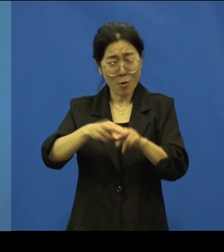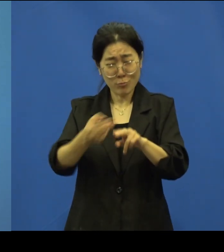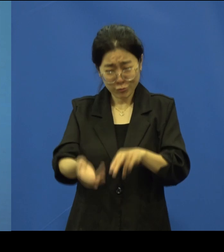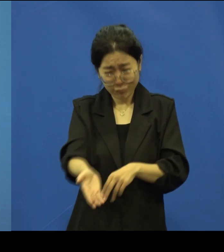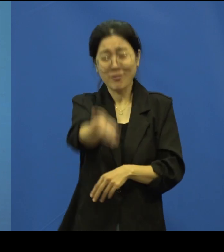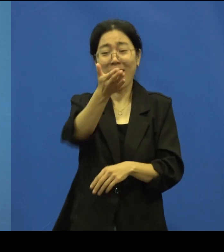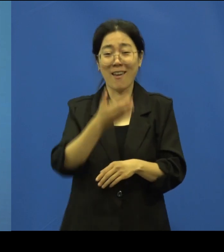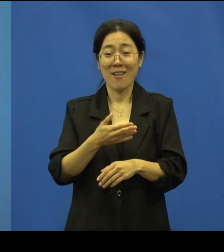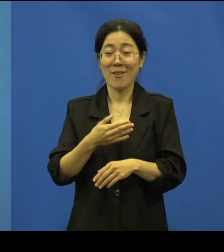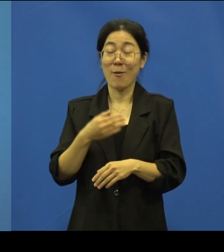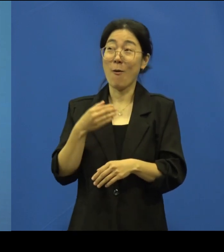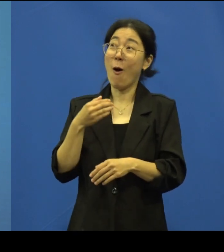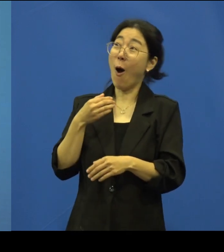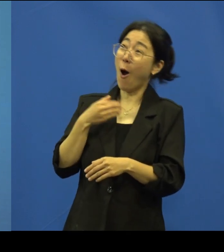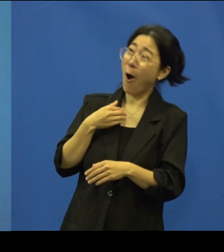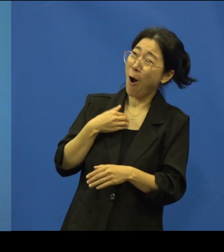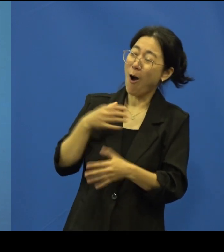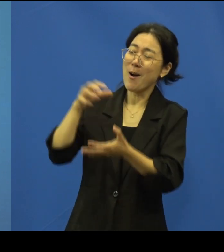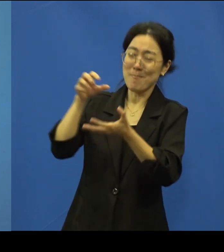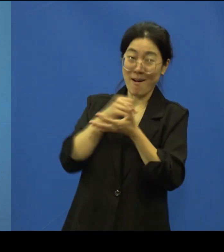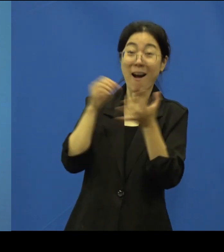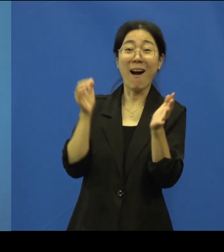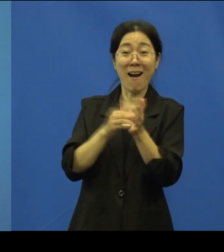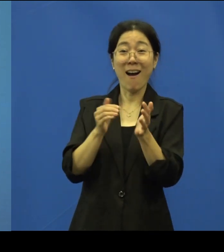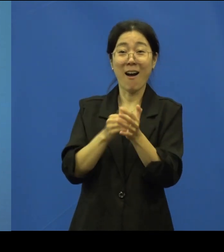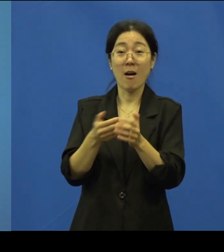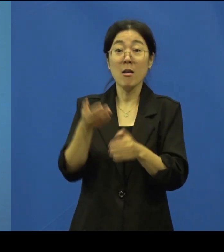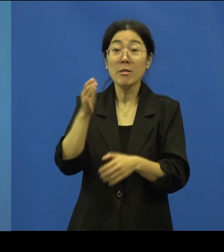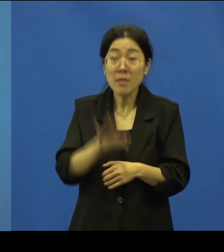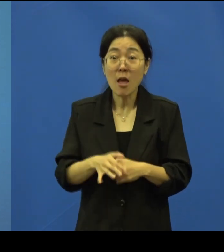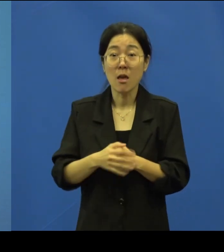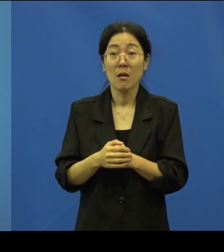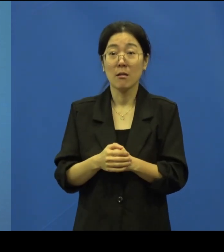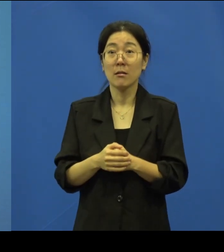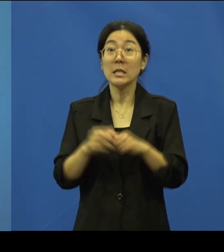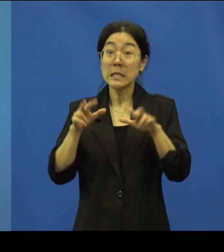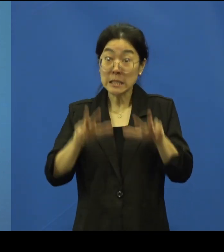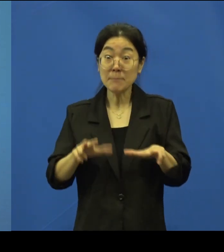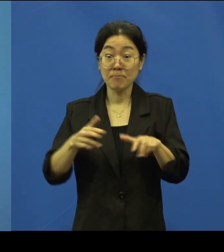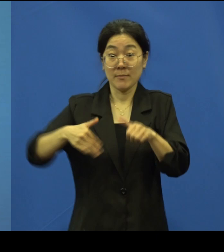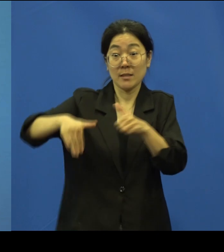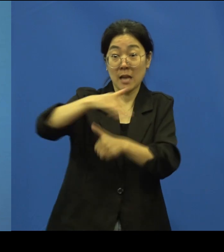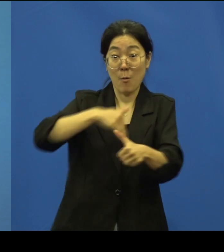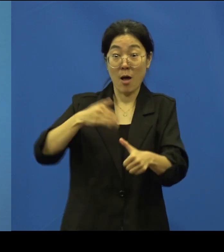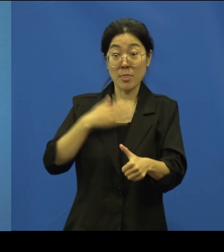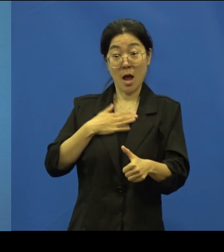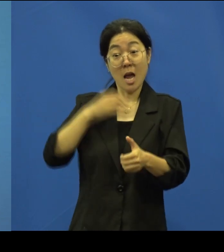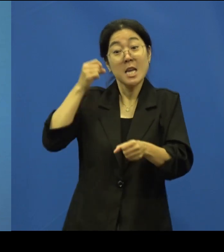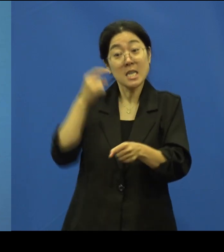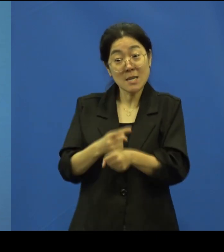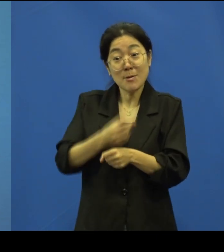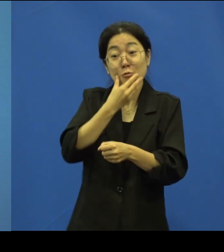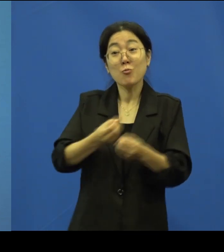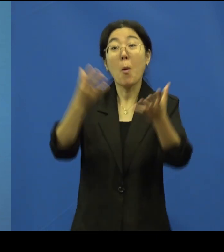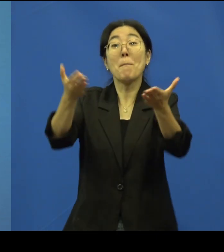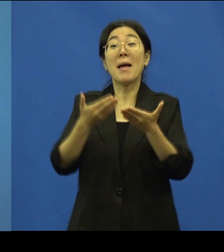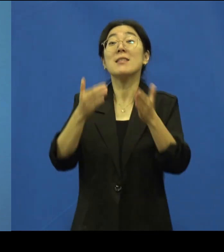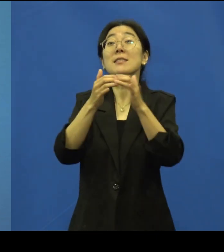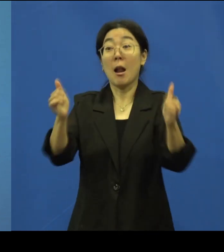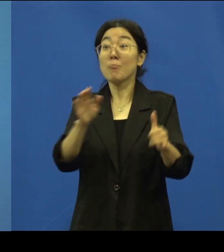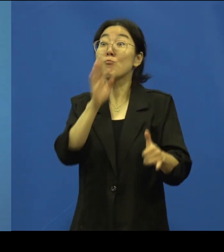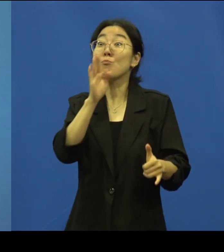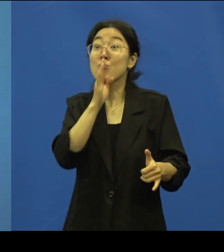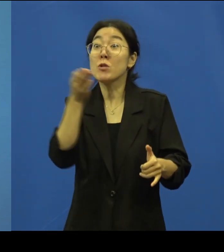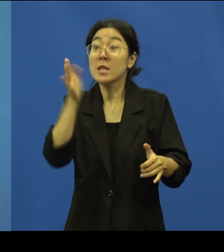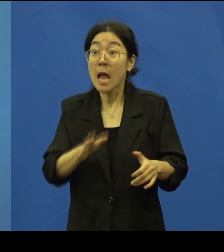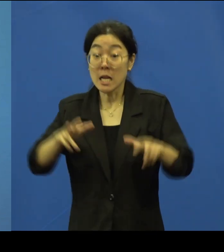하는 축복을 받았습니다. 그런데 지금 이렇게 엄청난